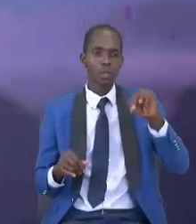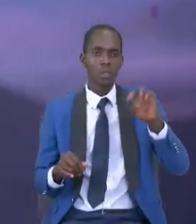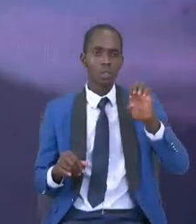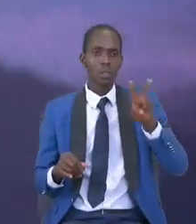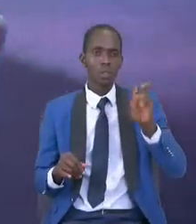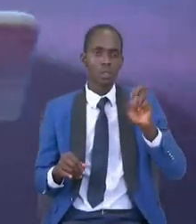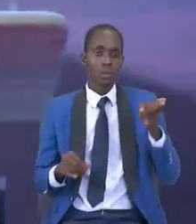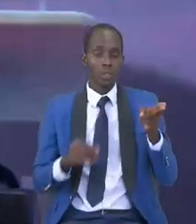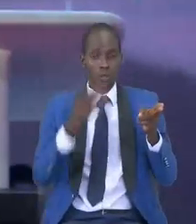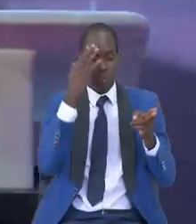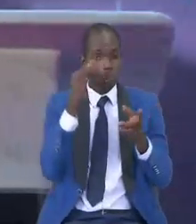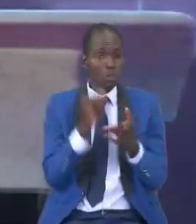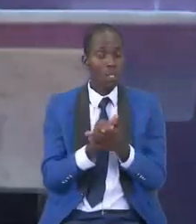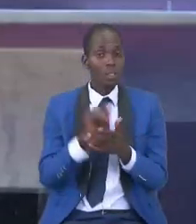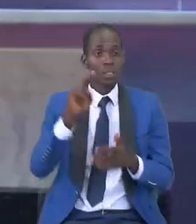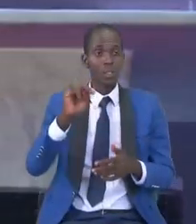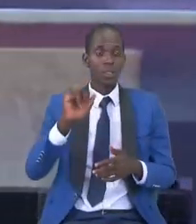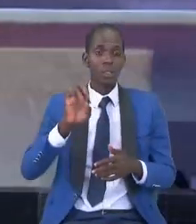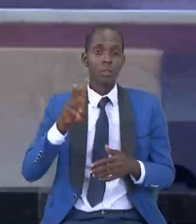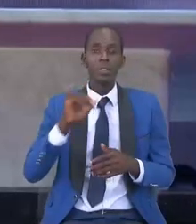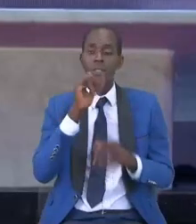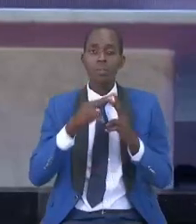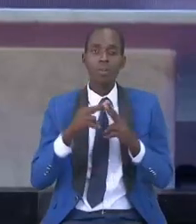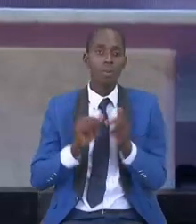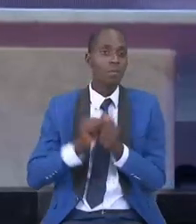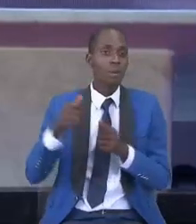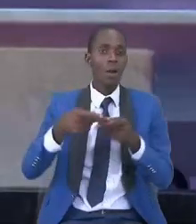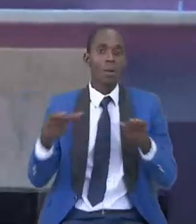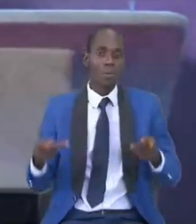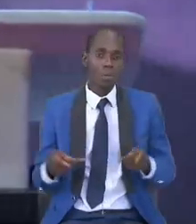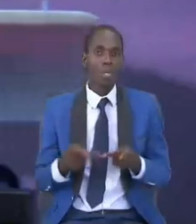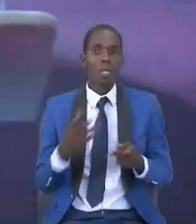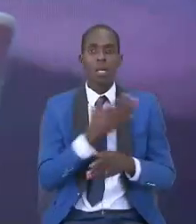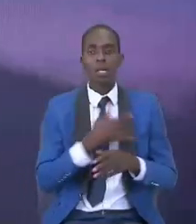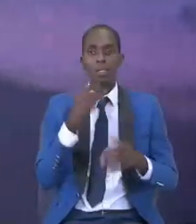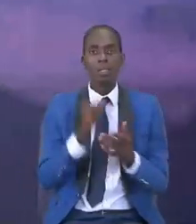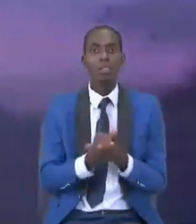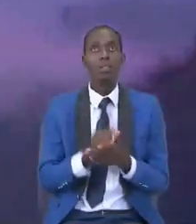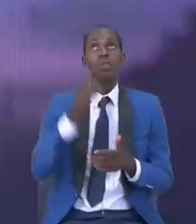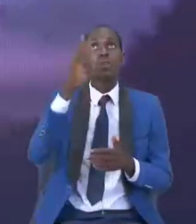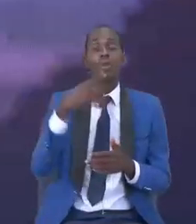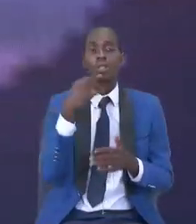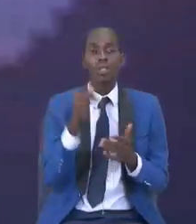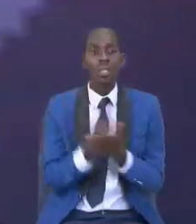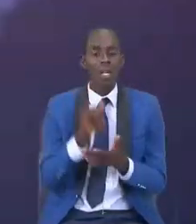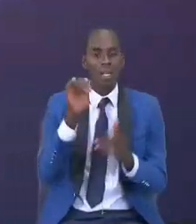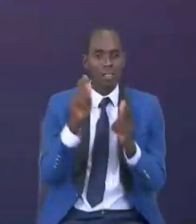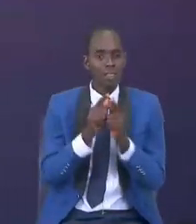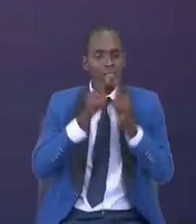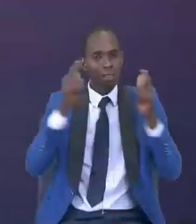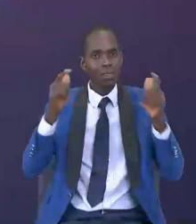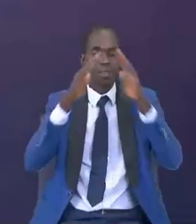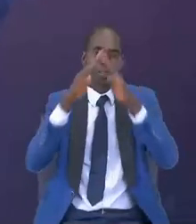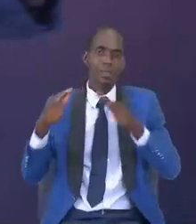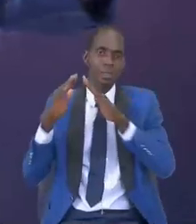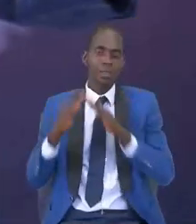très éloignée de là où vivait Jonas. Mais le Seigneur a dit, va à Ninive. Et Dieu a dit, la grande